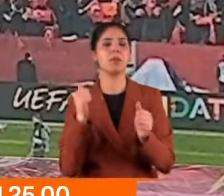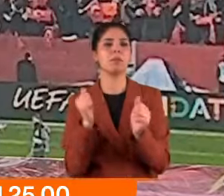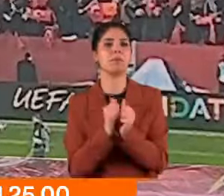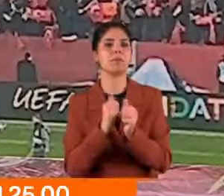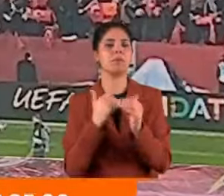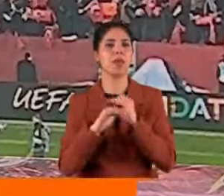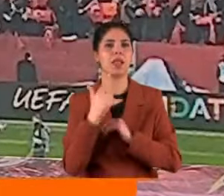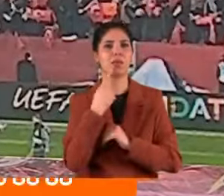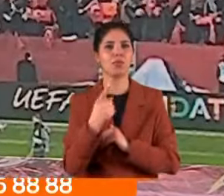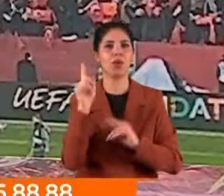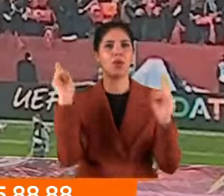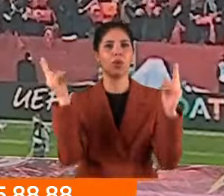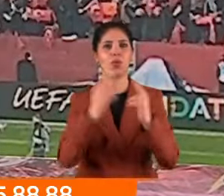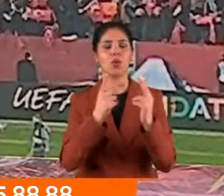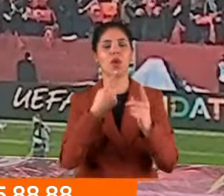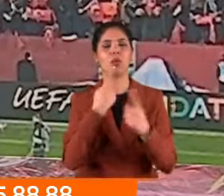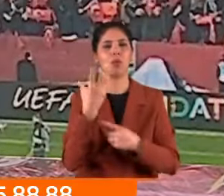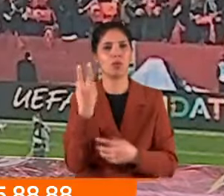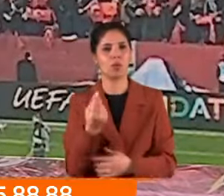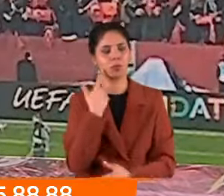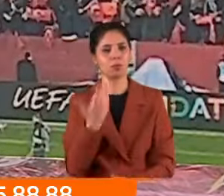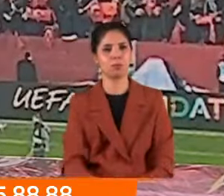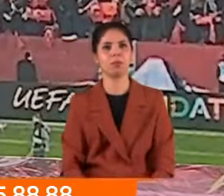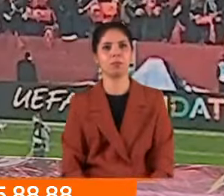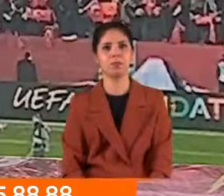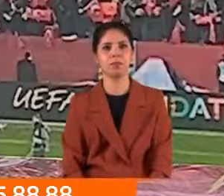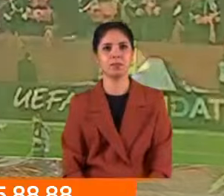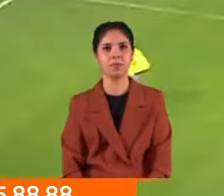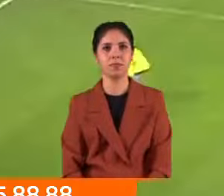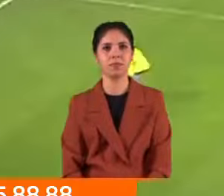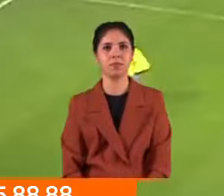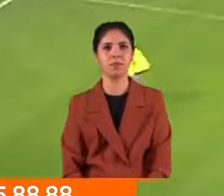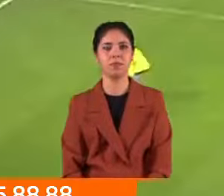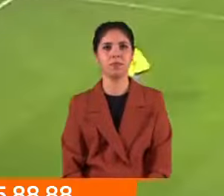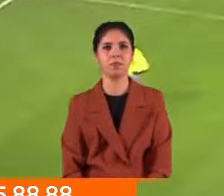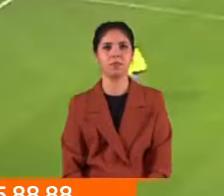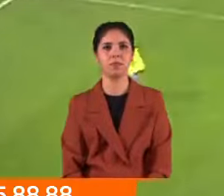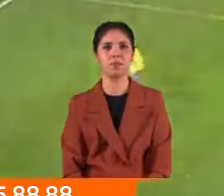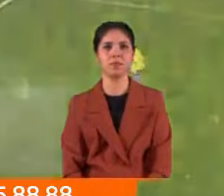veren bu tablo dünya basınında da geniş yer buldu.